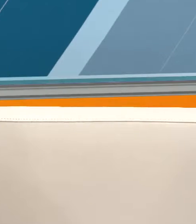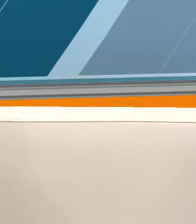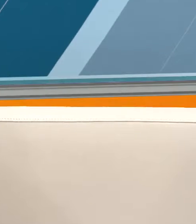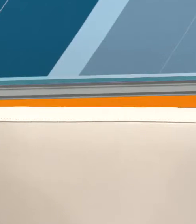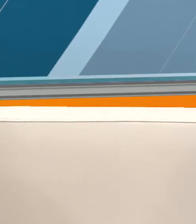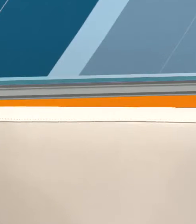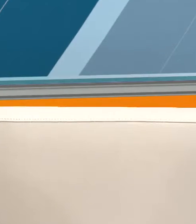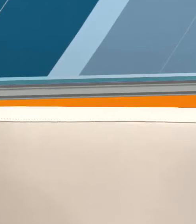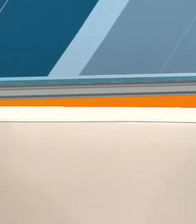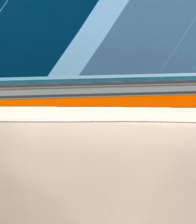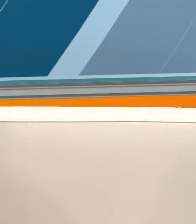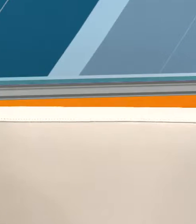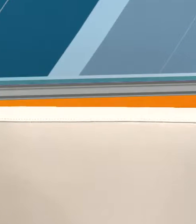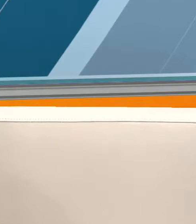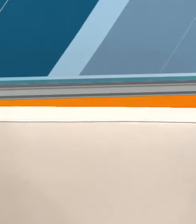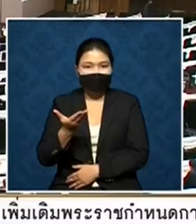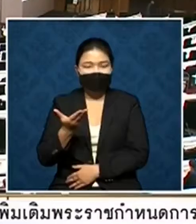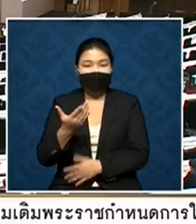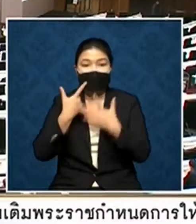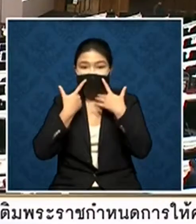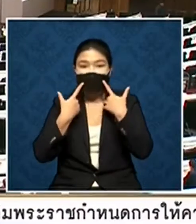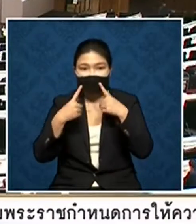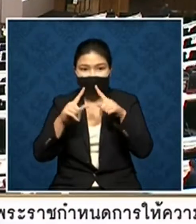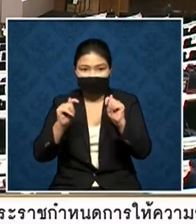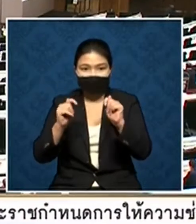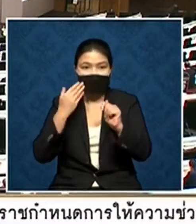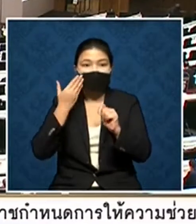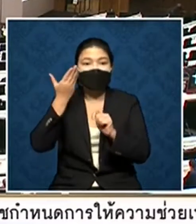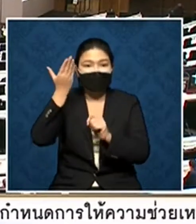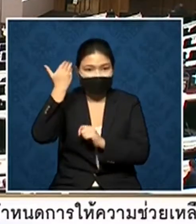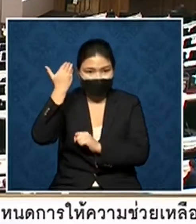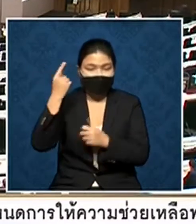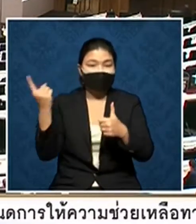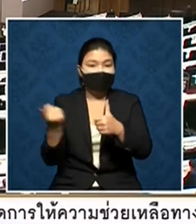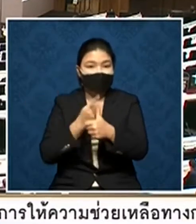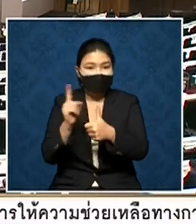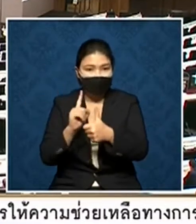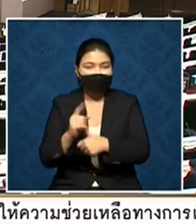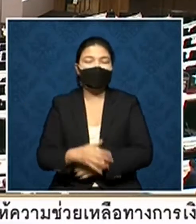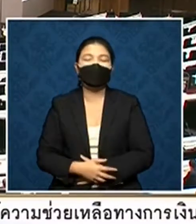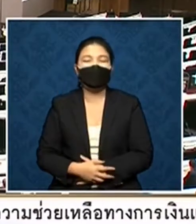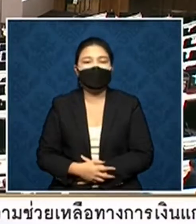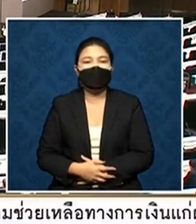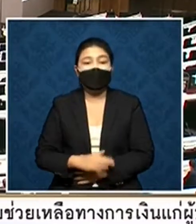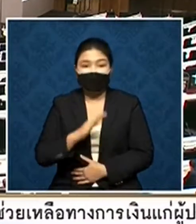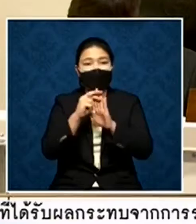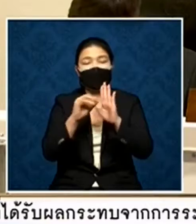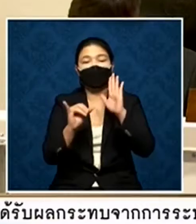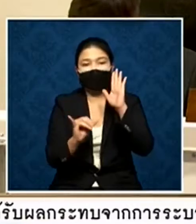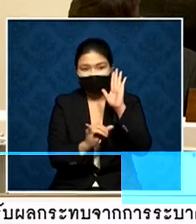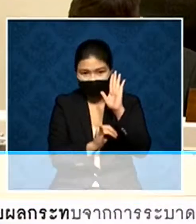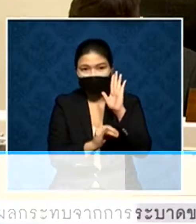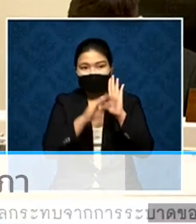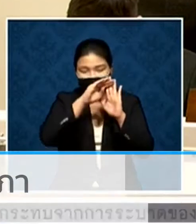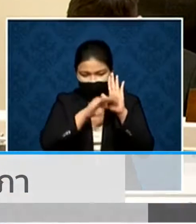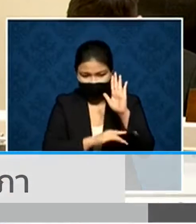และเตรียมที่จะส่งให้วันที่สภาพิจารณาต่อไปแล้วค่ะอ่าหลังเปิดให้สมาชิกสภาผู้แทนราษฎร